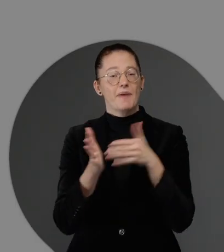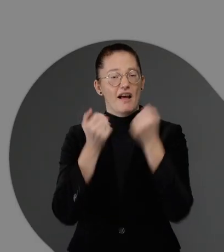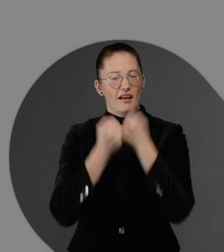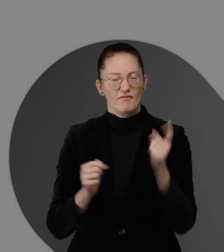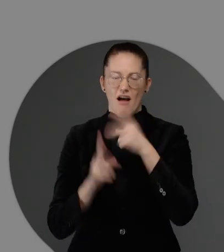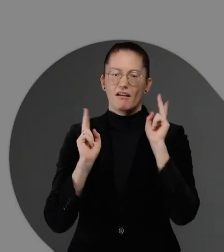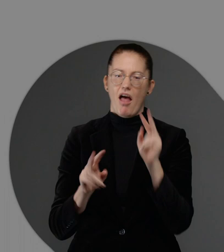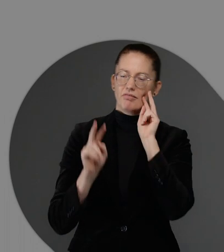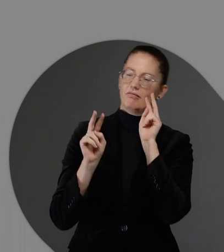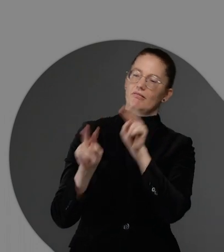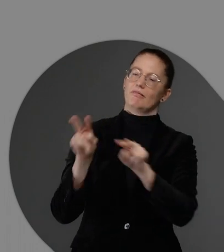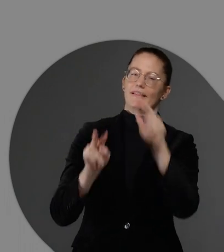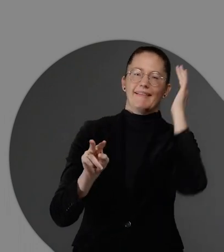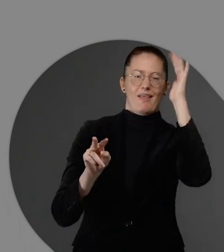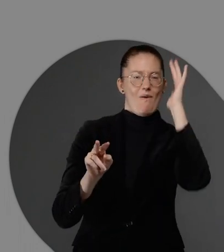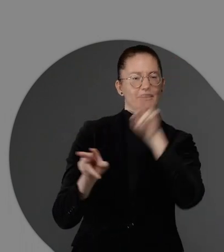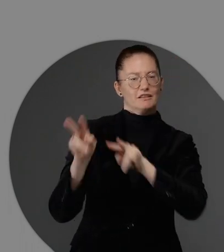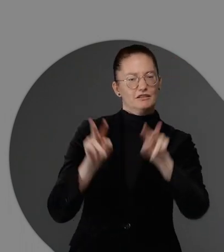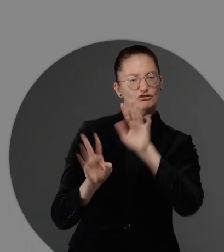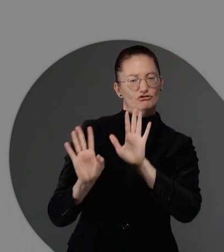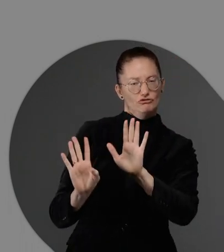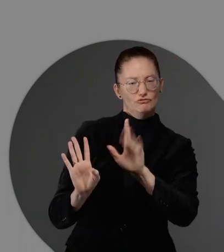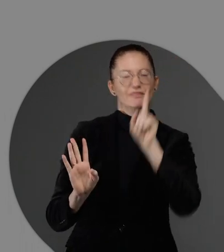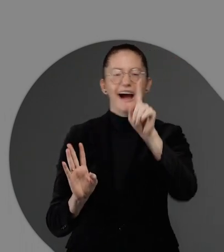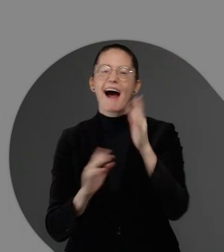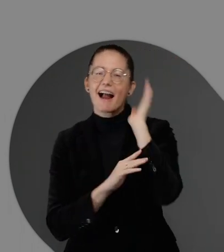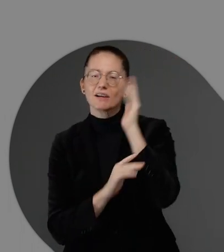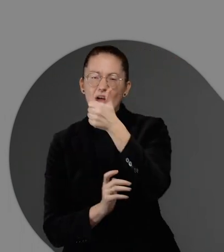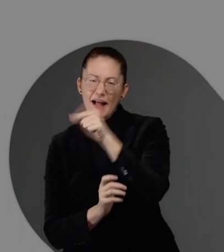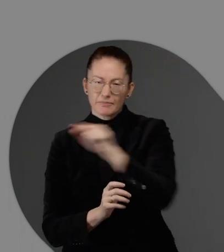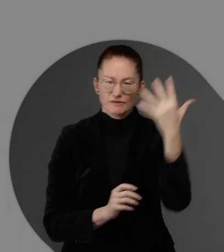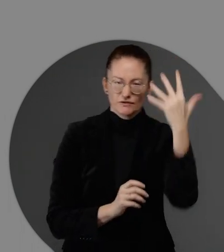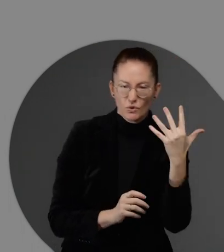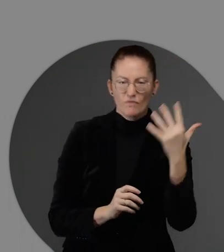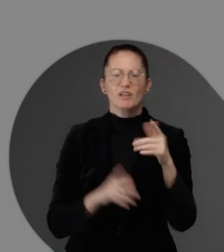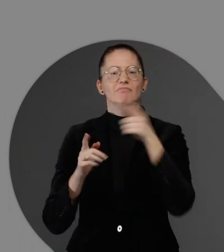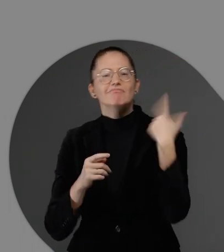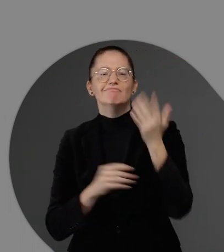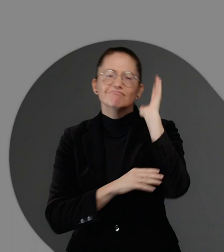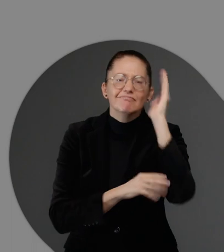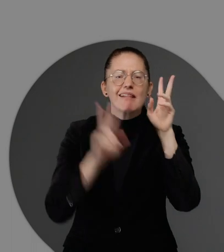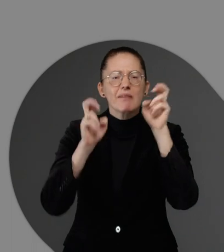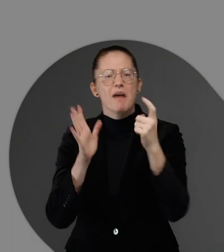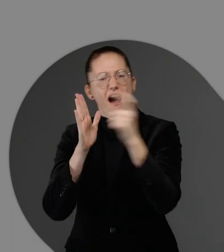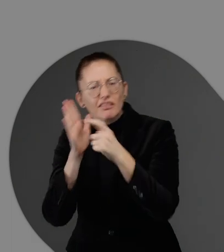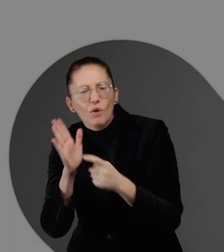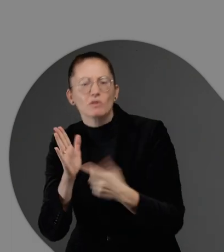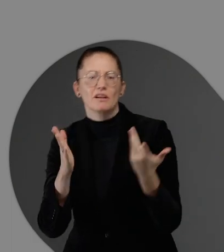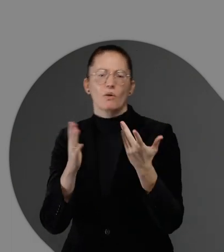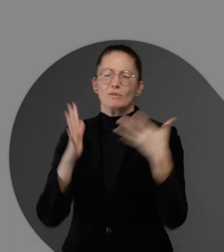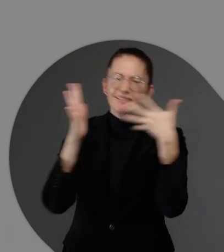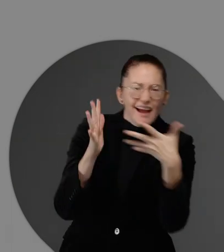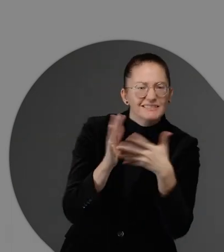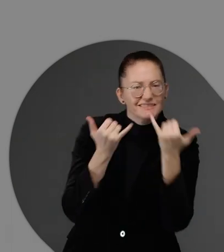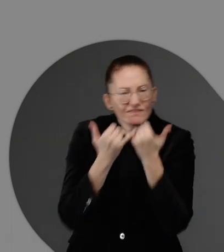Digitale Barrierefreiheit können wir sehr theoretisch betrachten. Wir haben in den Lektionen 1 bis 5 über die Anforderungen und ihre Testbarkeit gesprochen, über